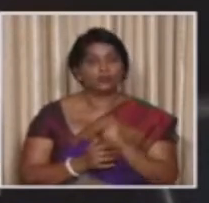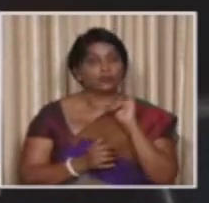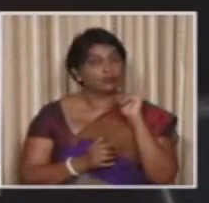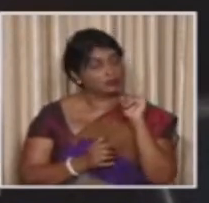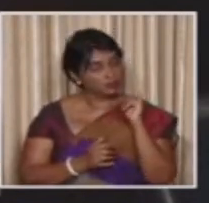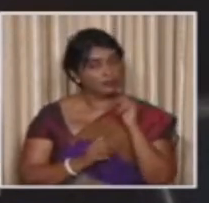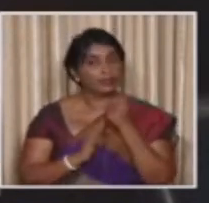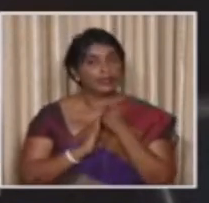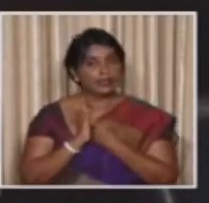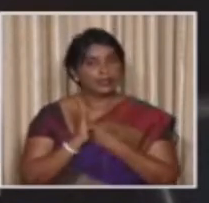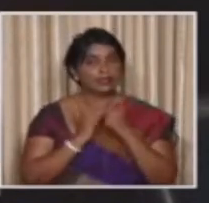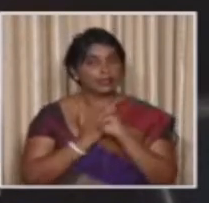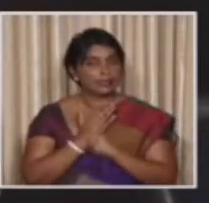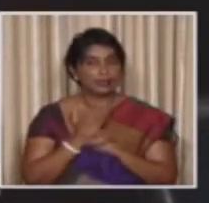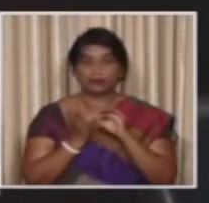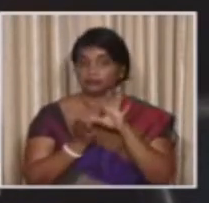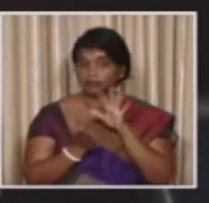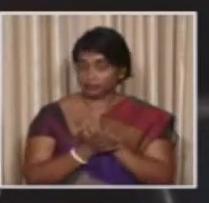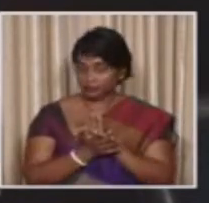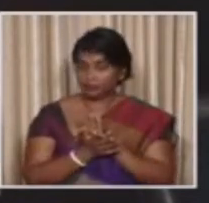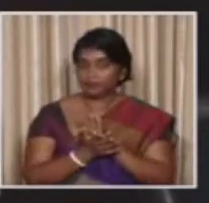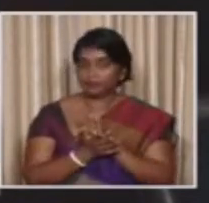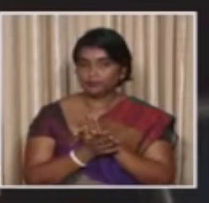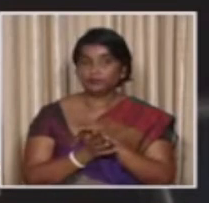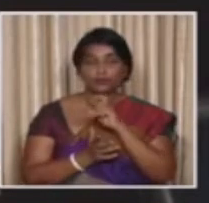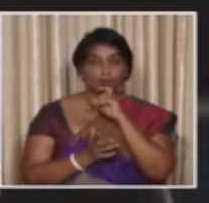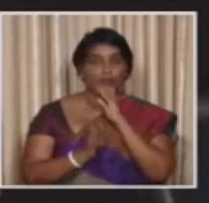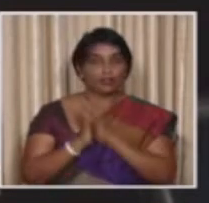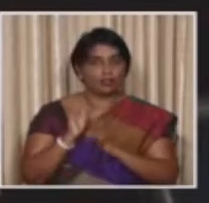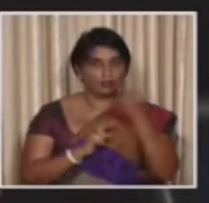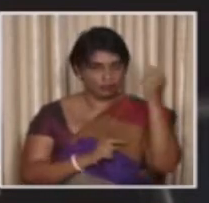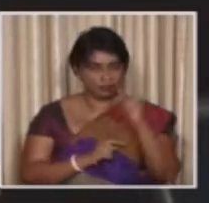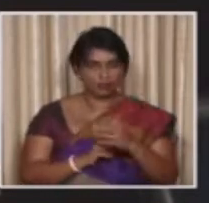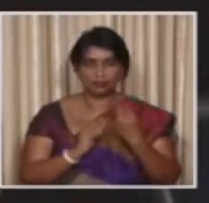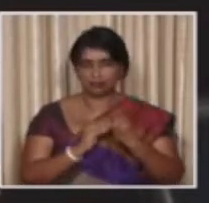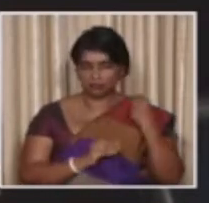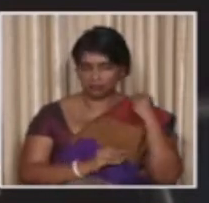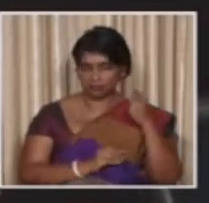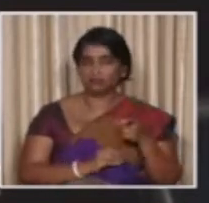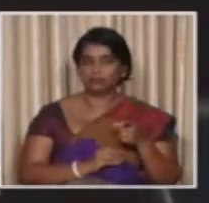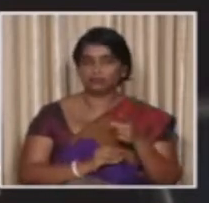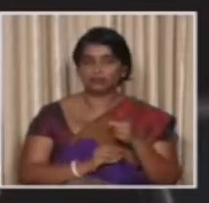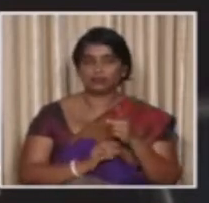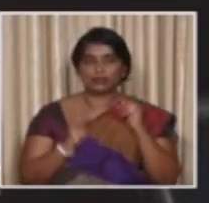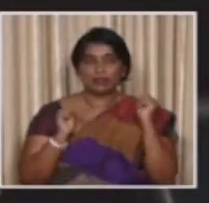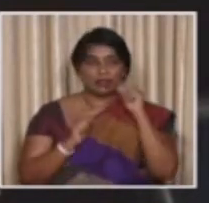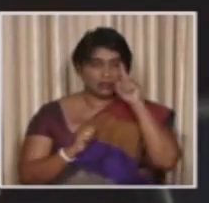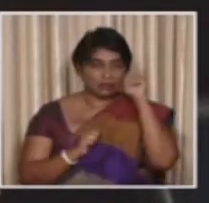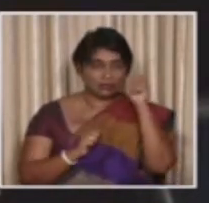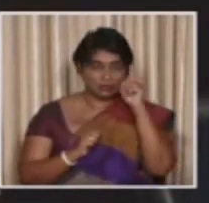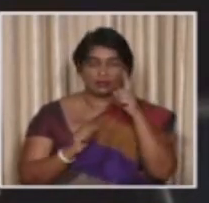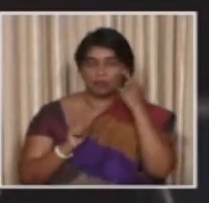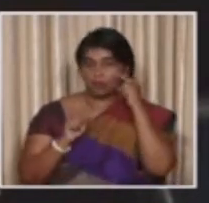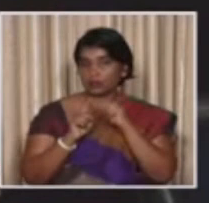සමහර නීති රීති පනවන්න ගියාම අධිකරණ ඇමතුමත් ආවා. එතුමත් මෑතකදී මේ අයිස් මද්දවේ සම්බන්ධයෙන්